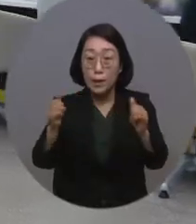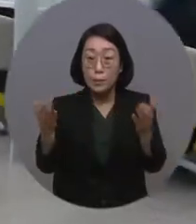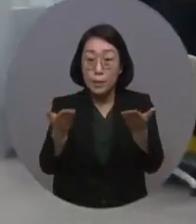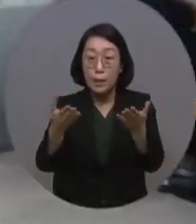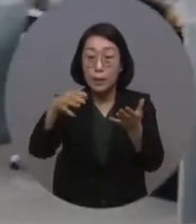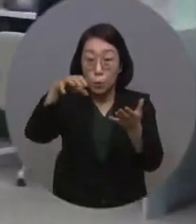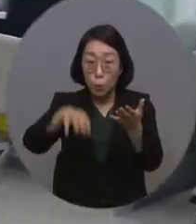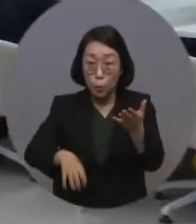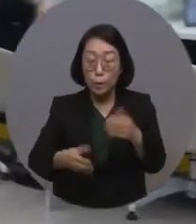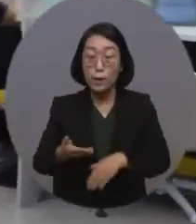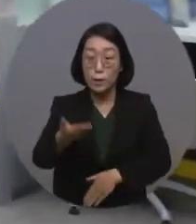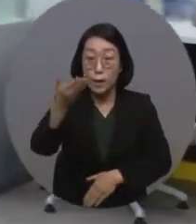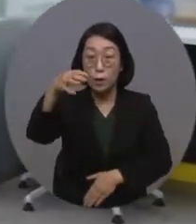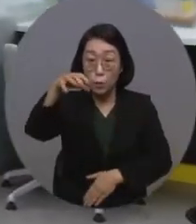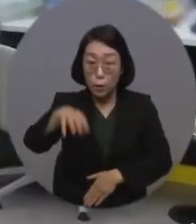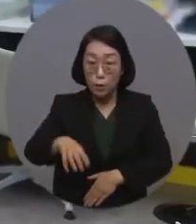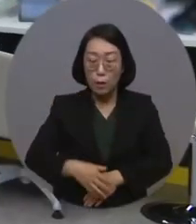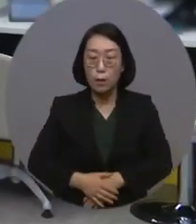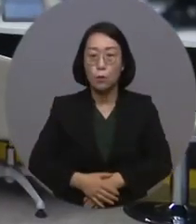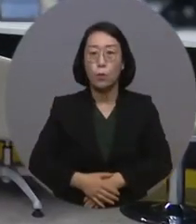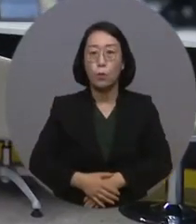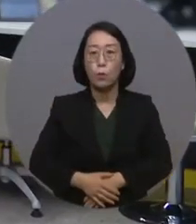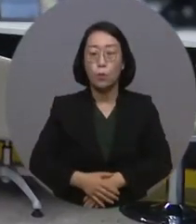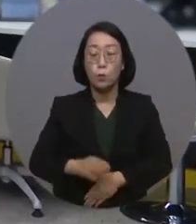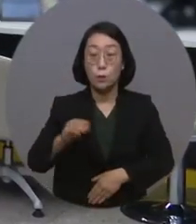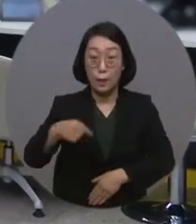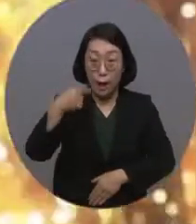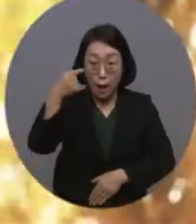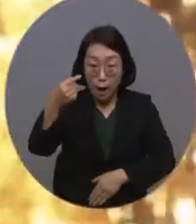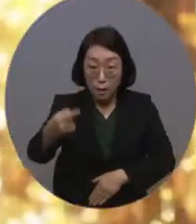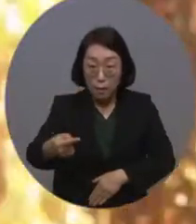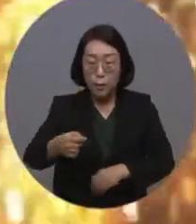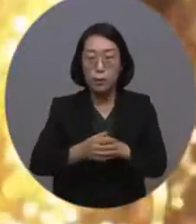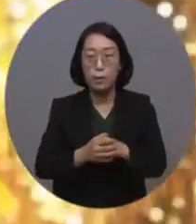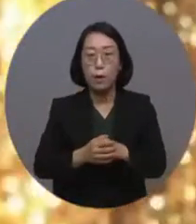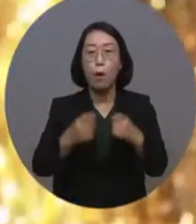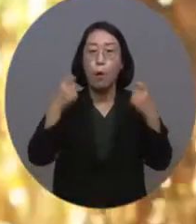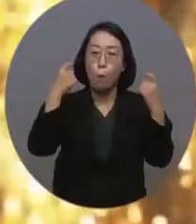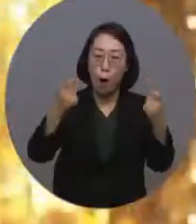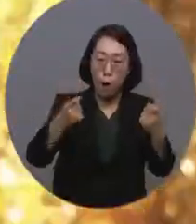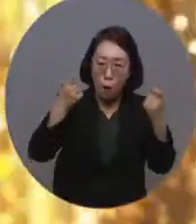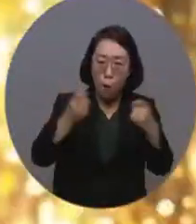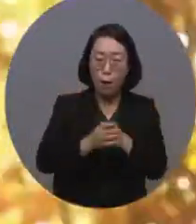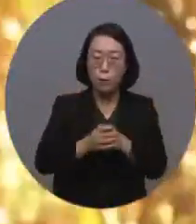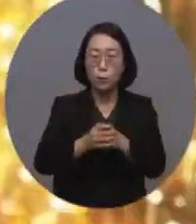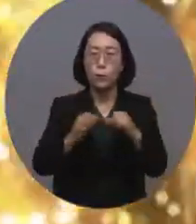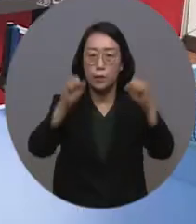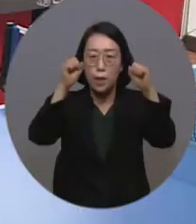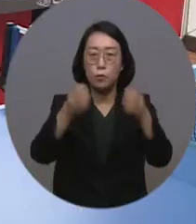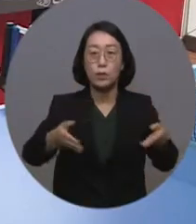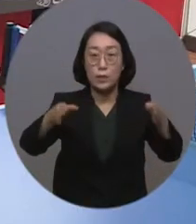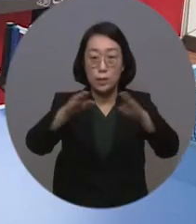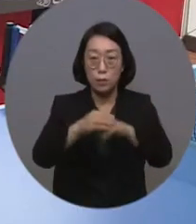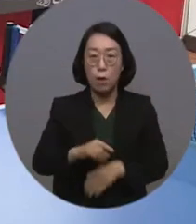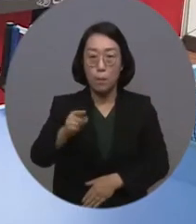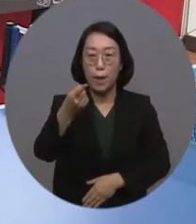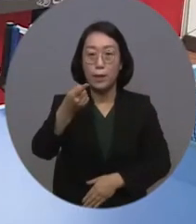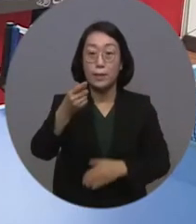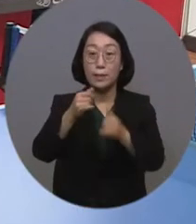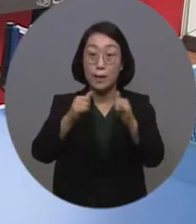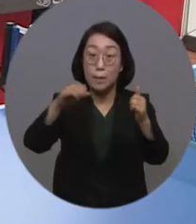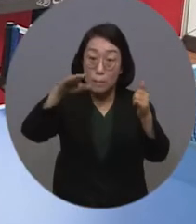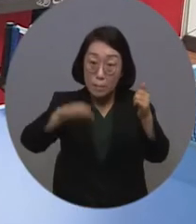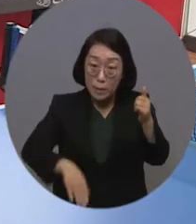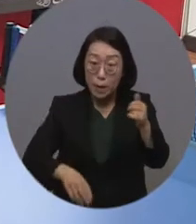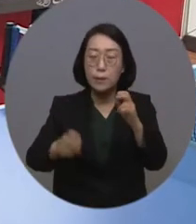사업주, 2025년 1월 28일부터는 관광사업자, 체육시설, 상시 100인 미만